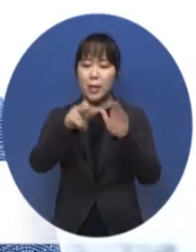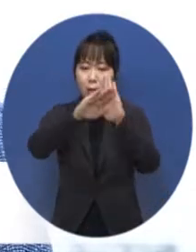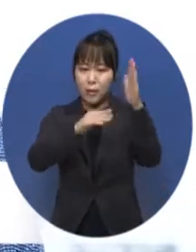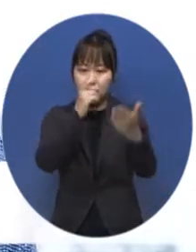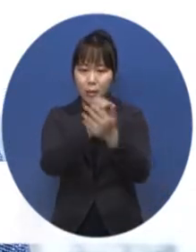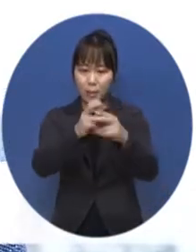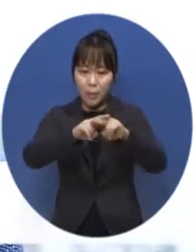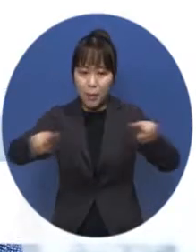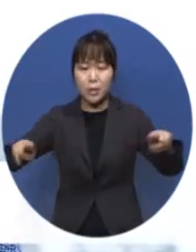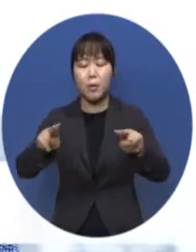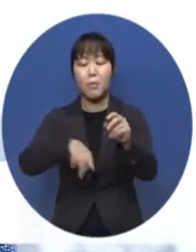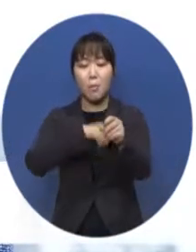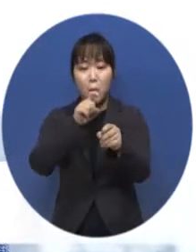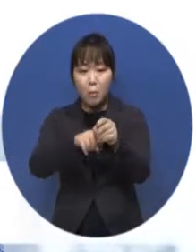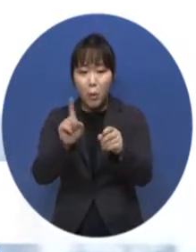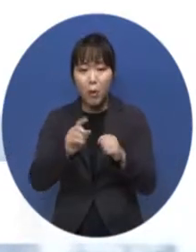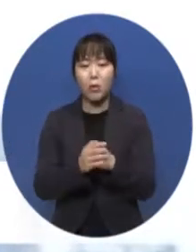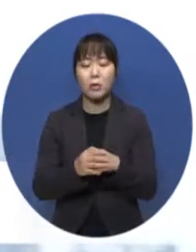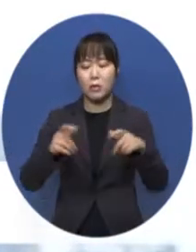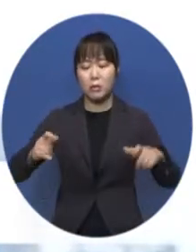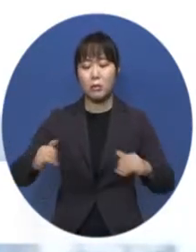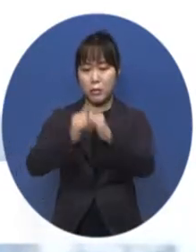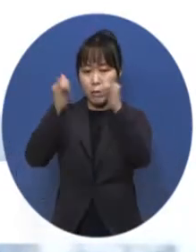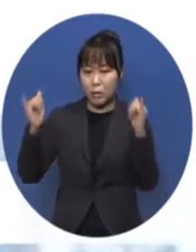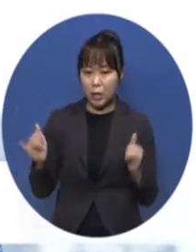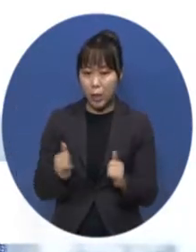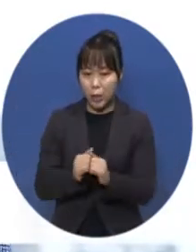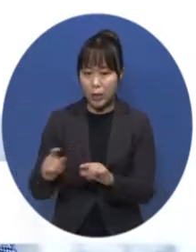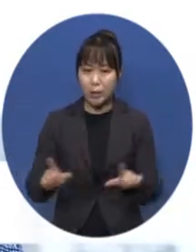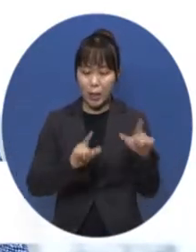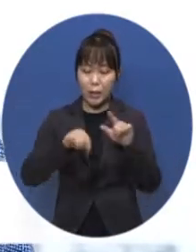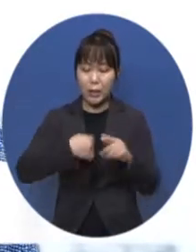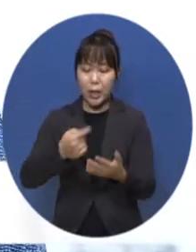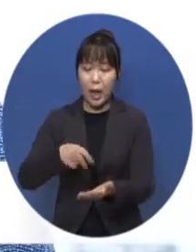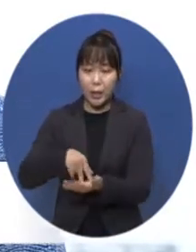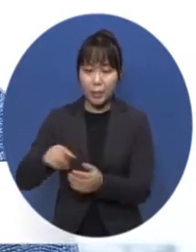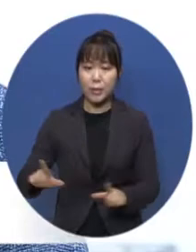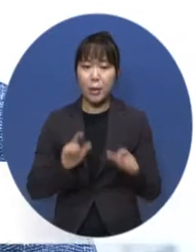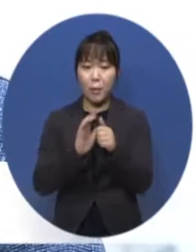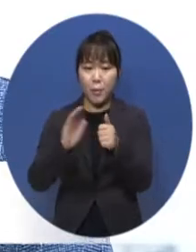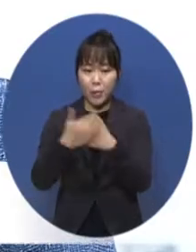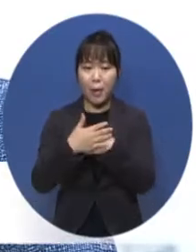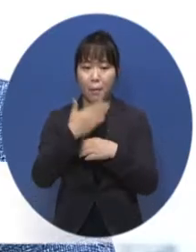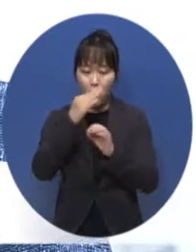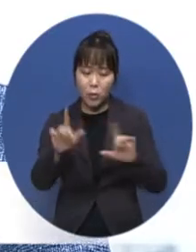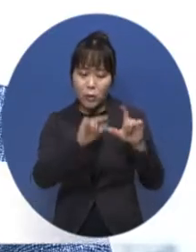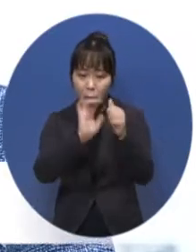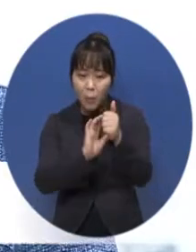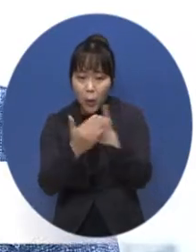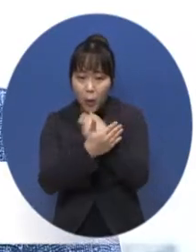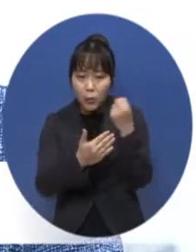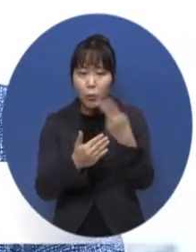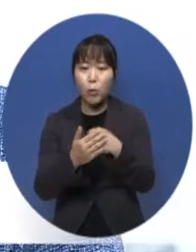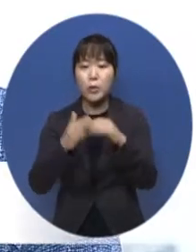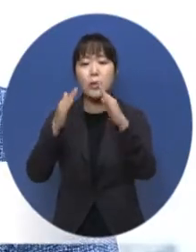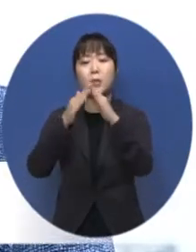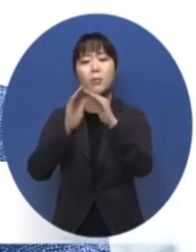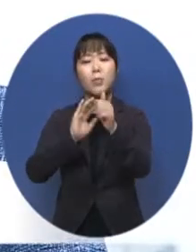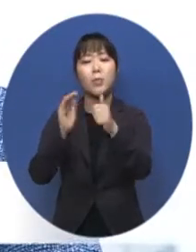등급제를 폐지하기 위해서는 지역사회 살고 있는 자립생활보장, 생계보장, 그리고